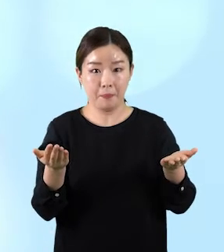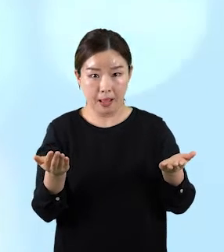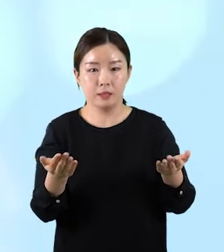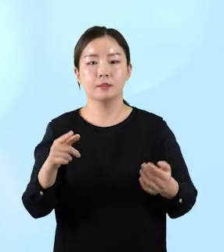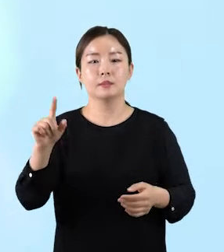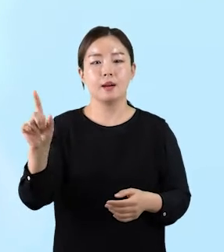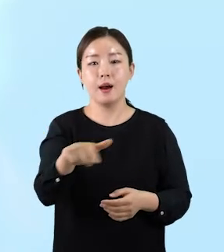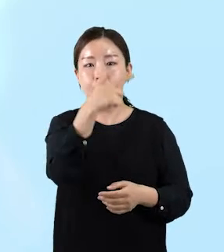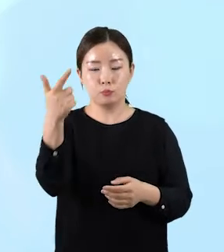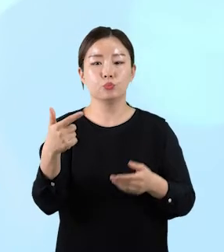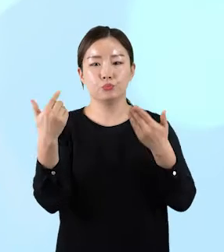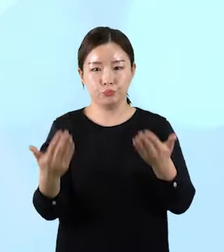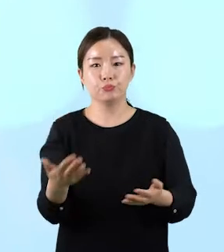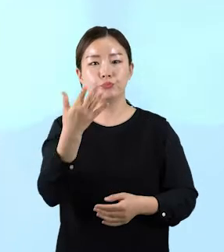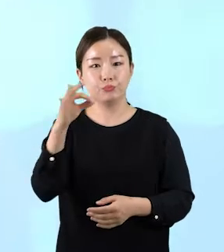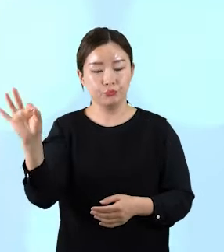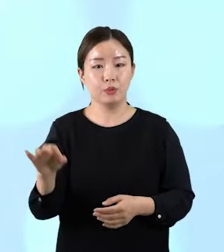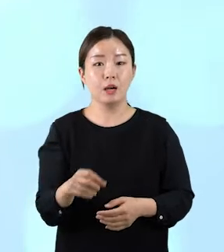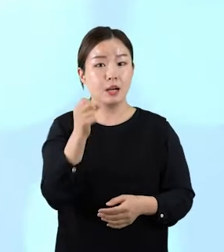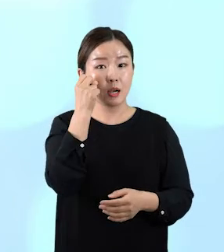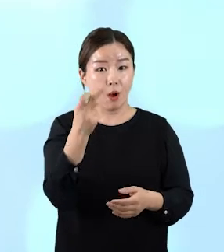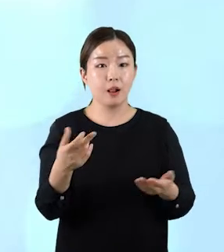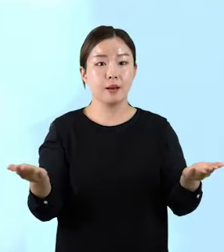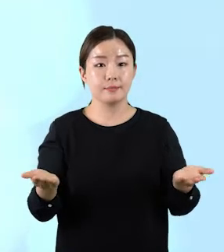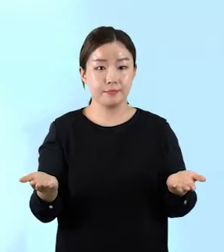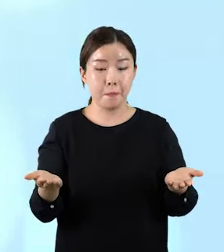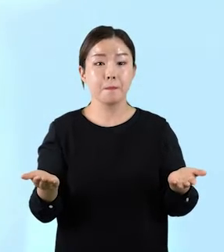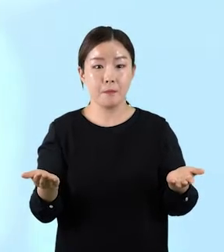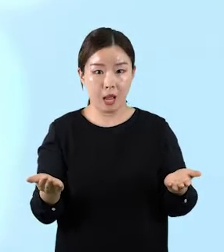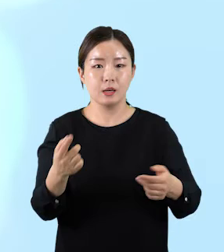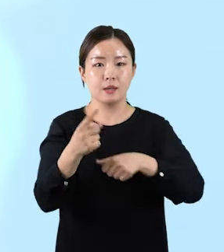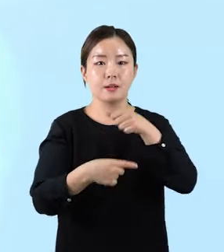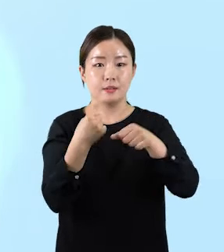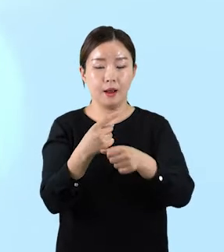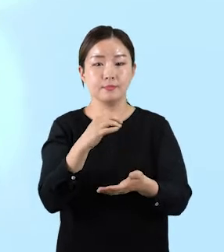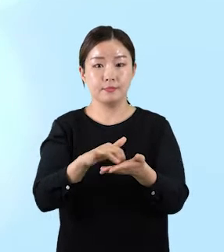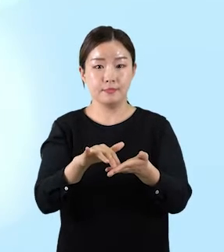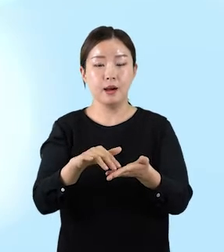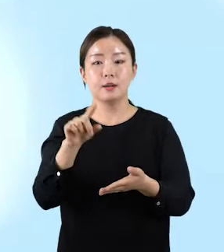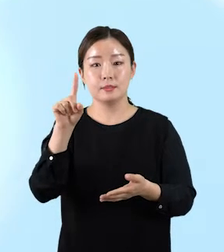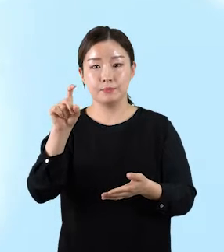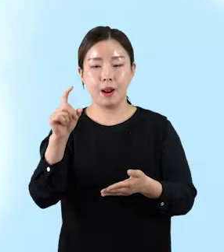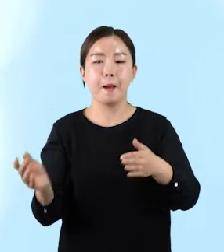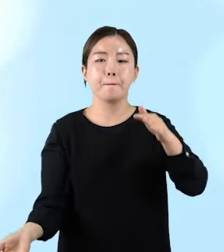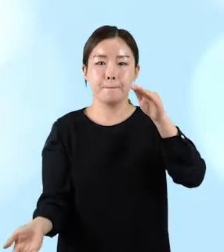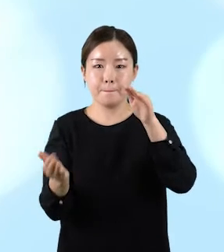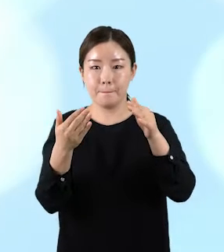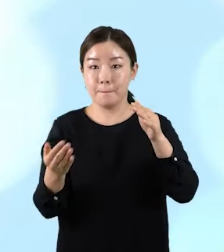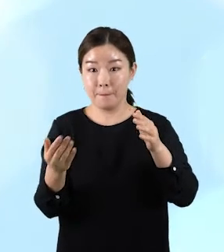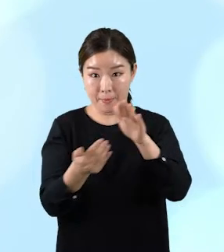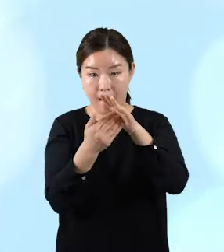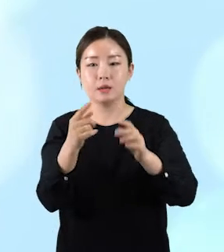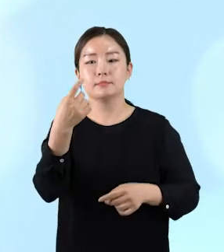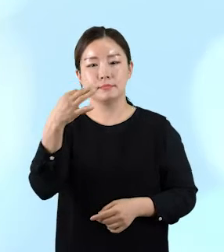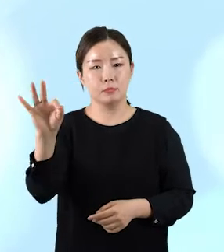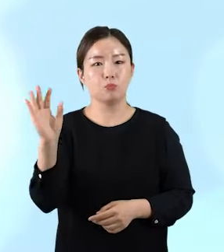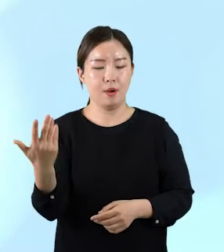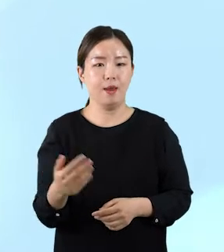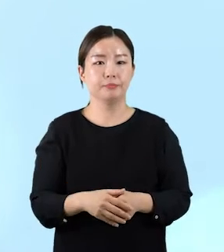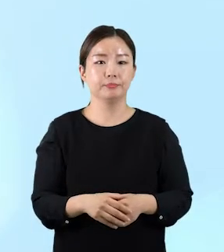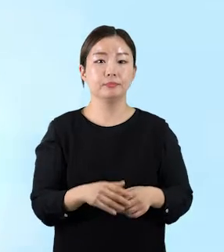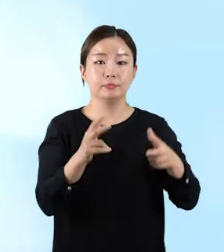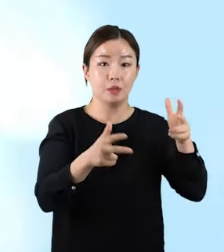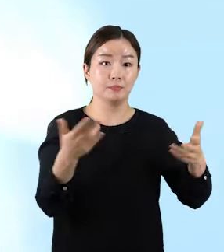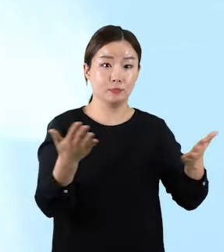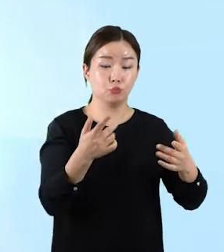하루의 유급휴가가 발생하며 12달 동안 개근 시 1년 동안 최대 11개가 발생합니다. 사업에